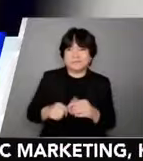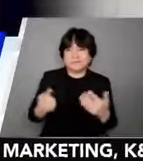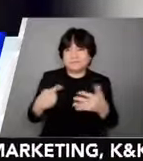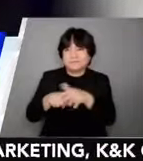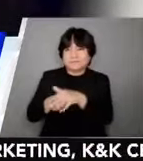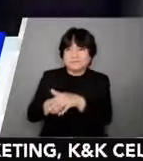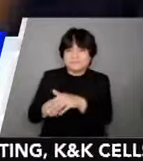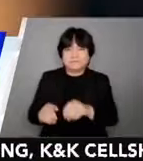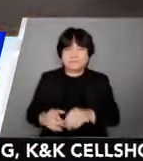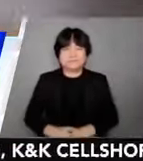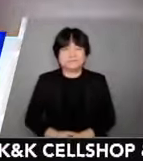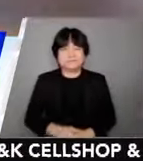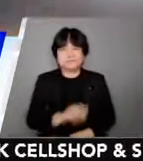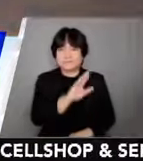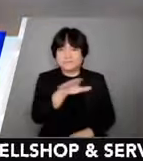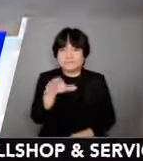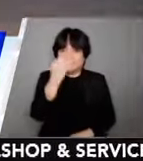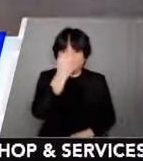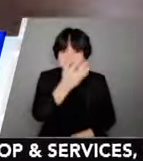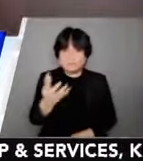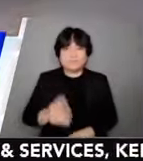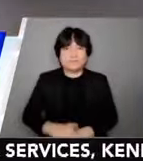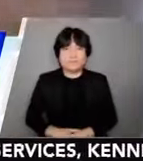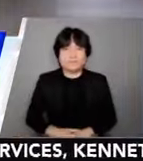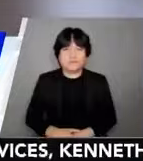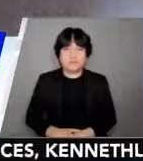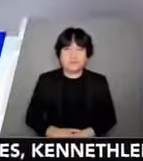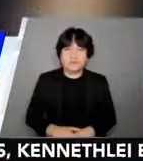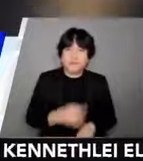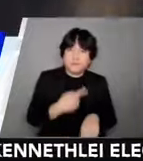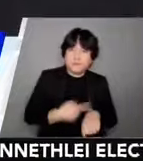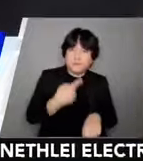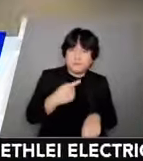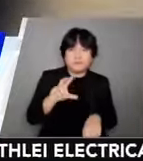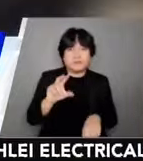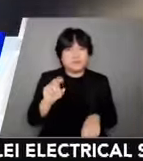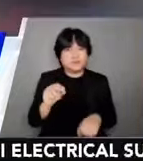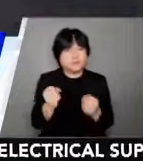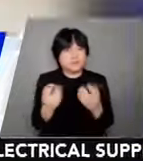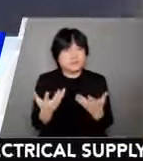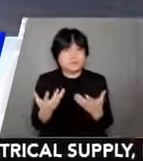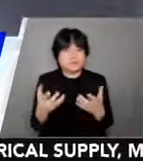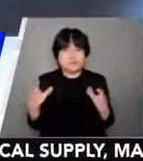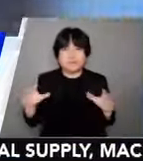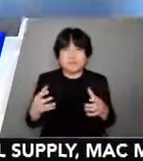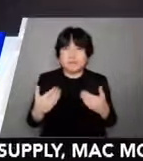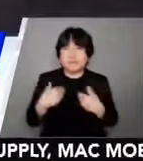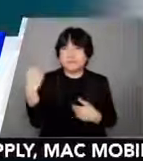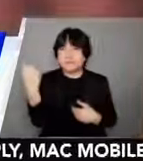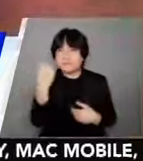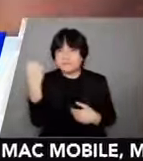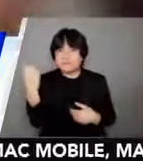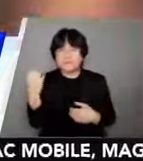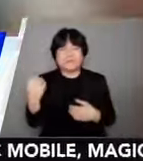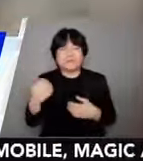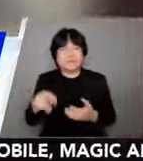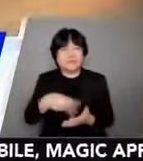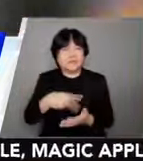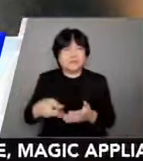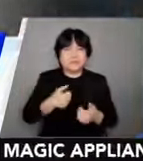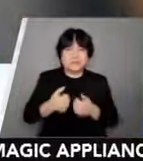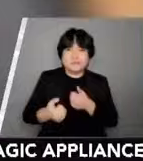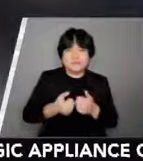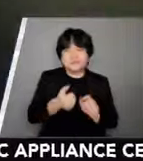at pare, hindi lang isang craze ang entry nila. Aba, humataw rin sila sa emergency dance challenge na kanya-kanyang giling